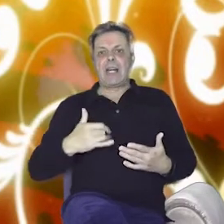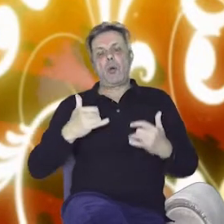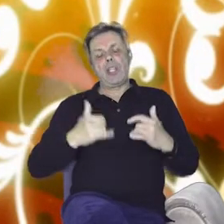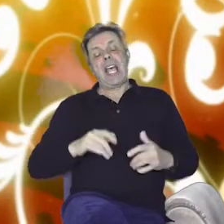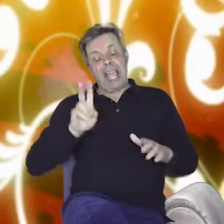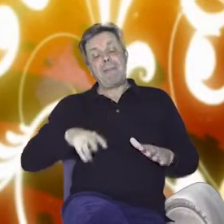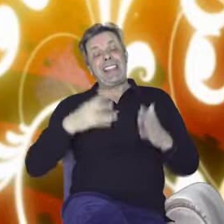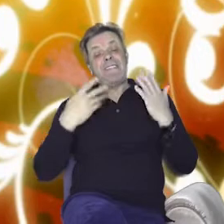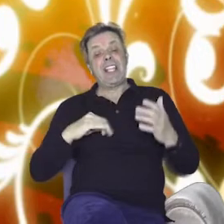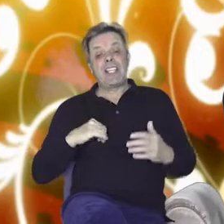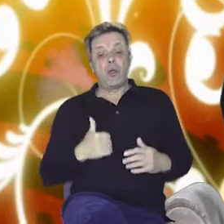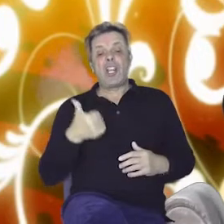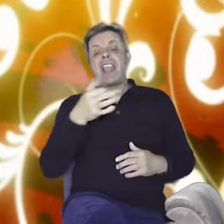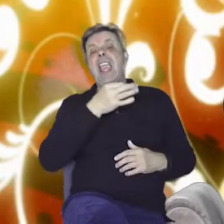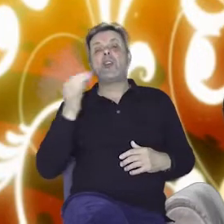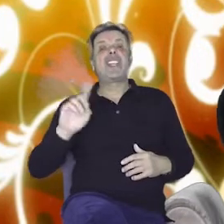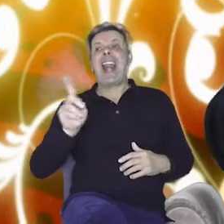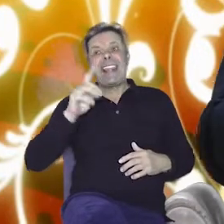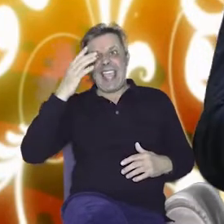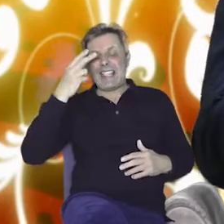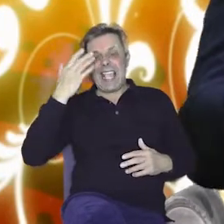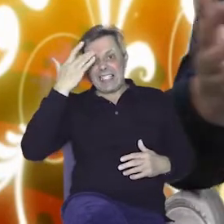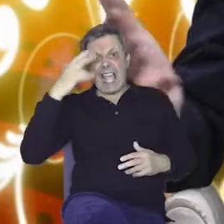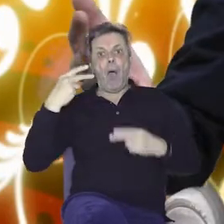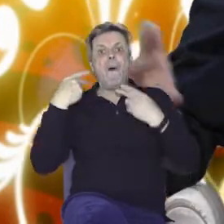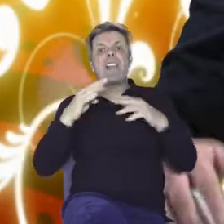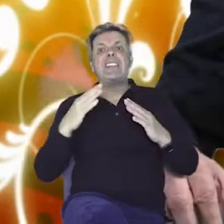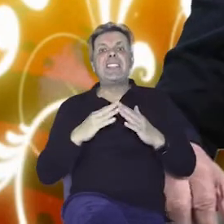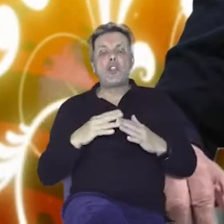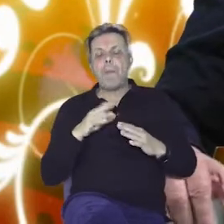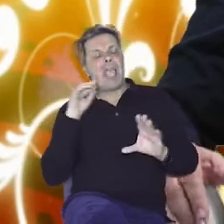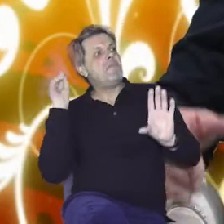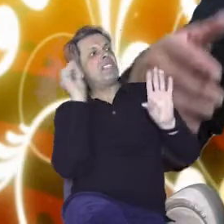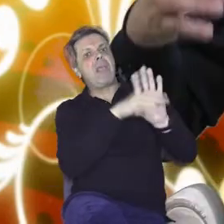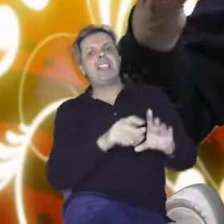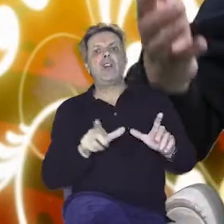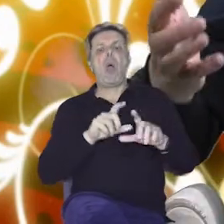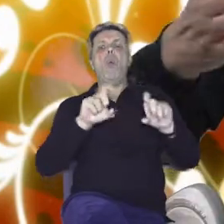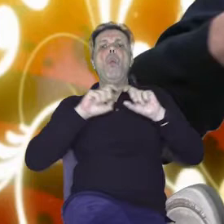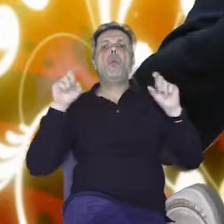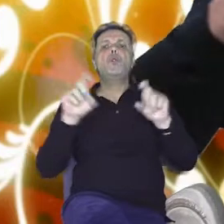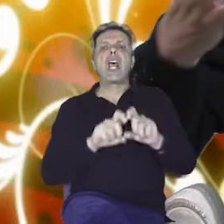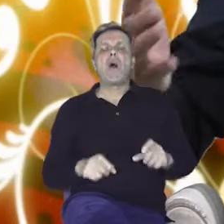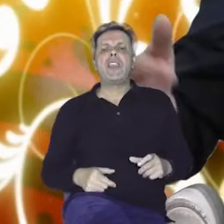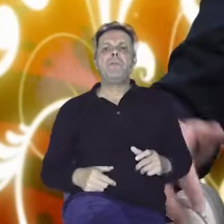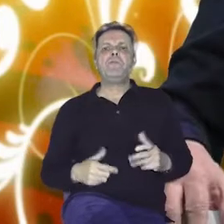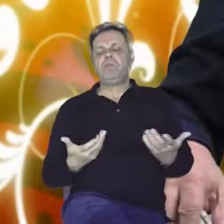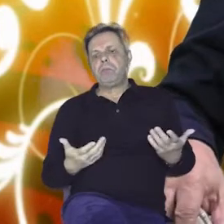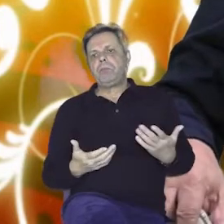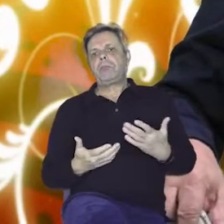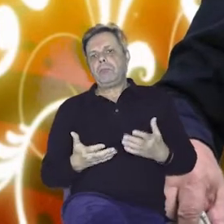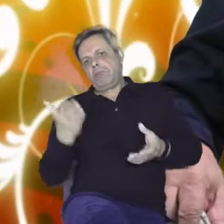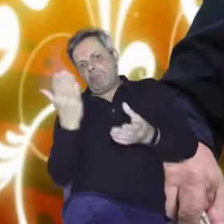godišnjak jednog dana nije se znao vratiti kući i smjestili su ga u ustanovu ili u dom za